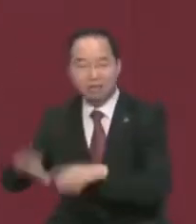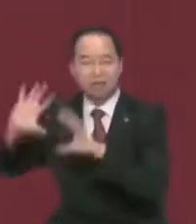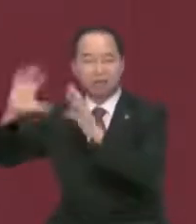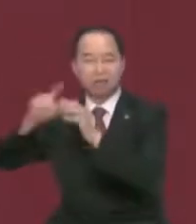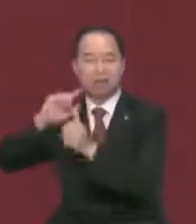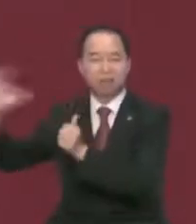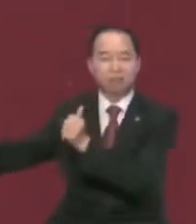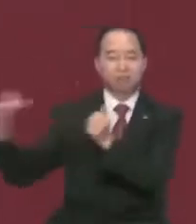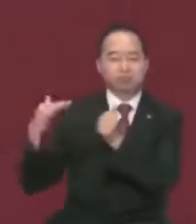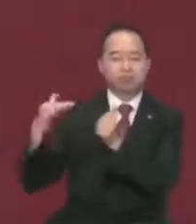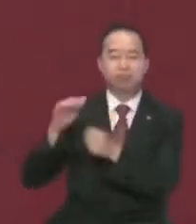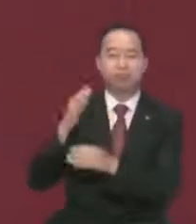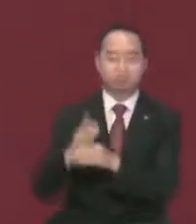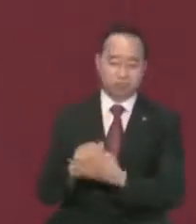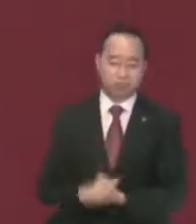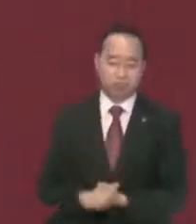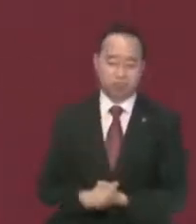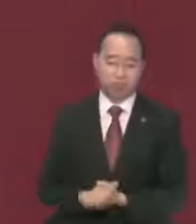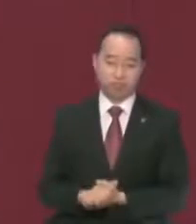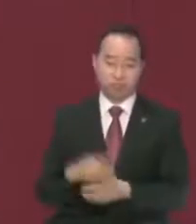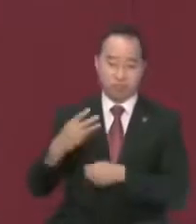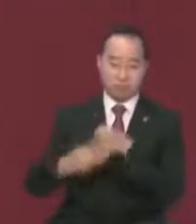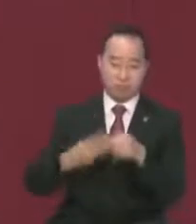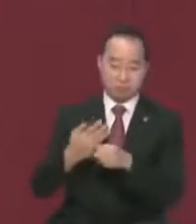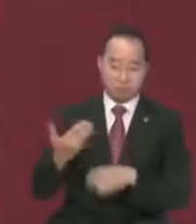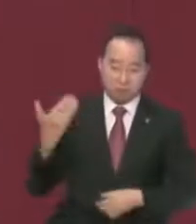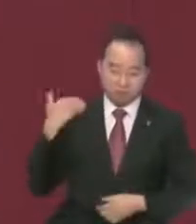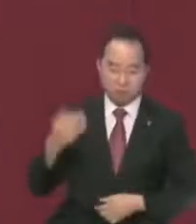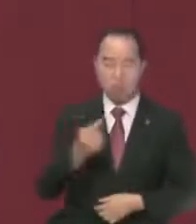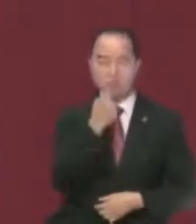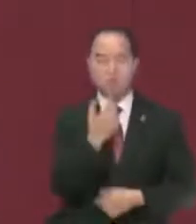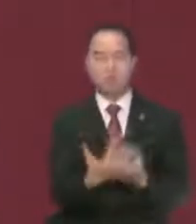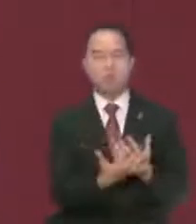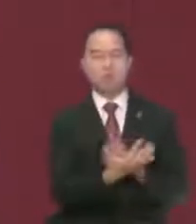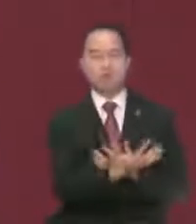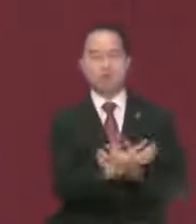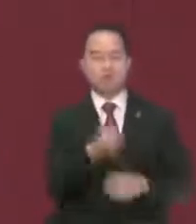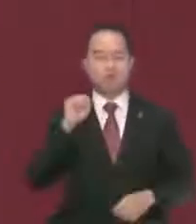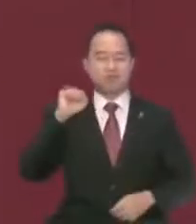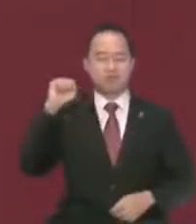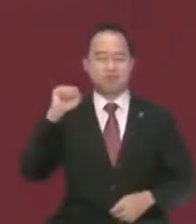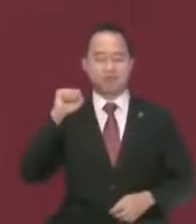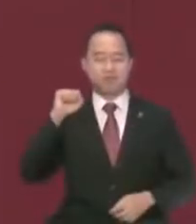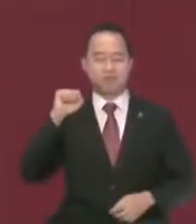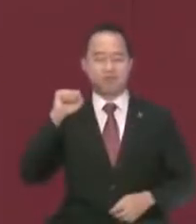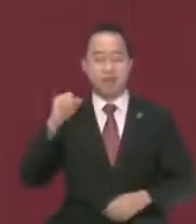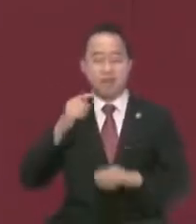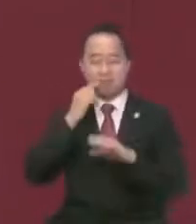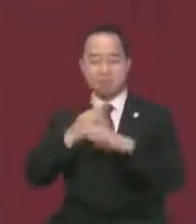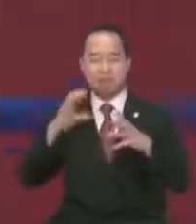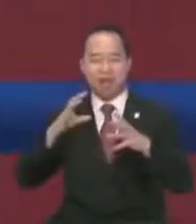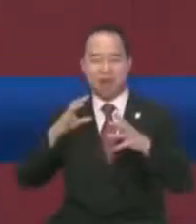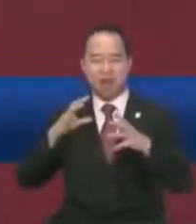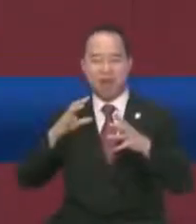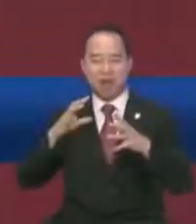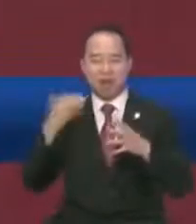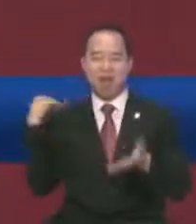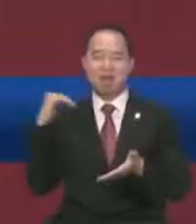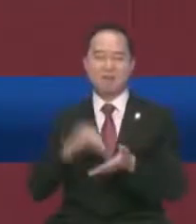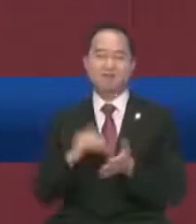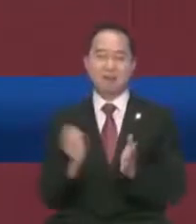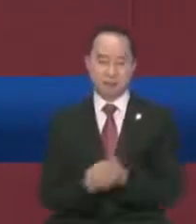3년 전에 우리는 촛불로 민주공화국을 지켰습니다. 올해는 K-방역을 세계 표준으로 올려놓았습니다.